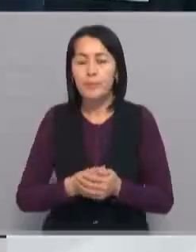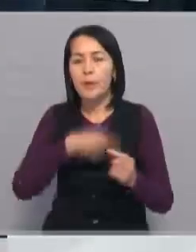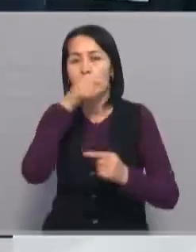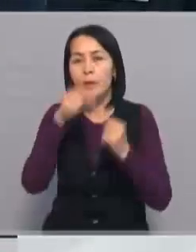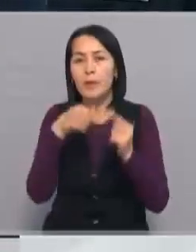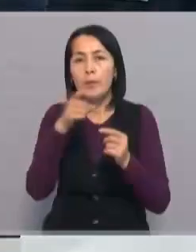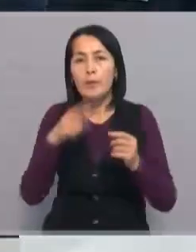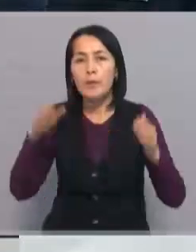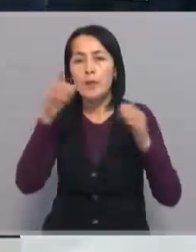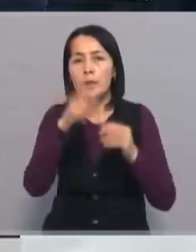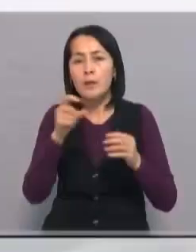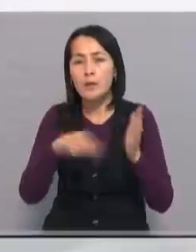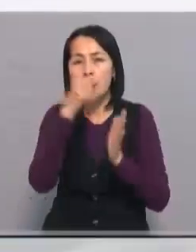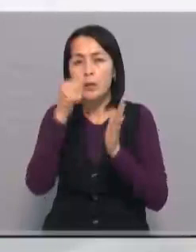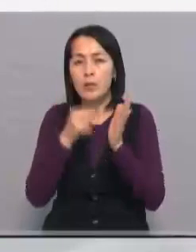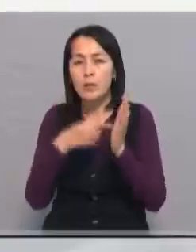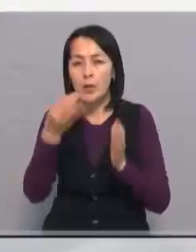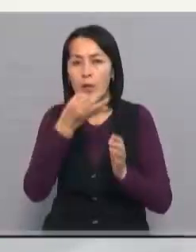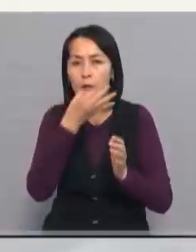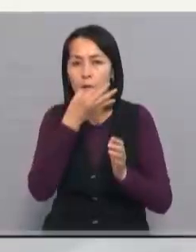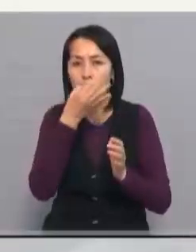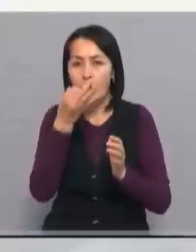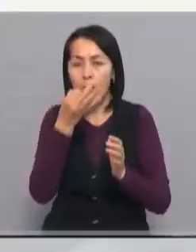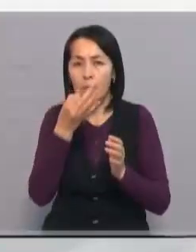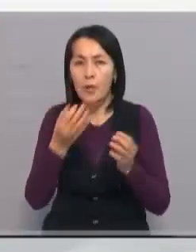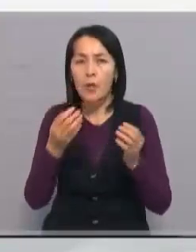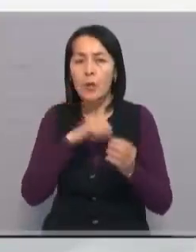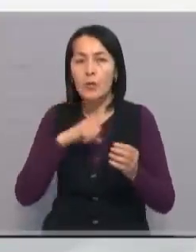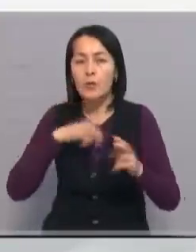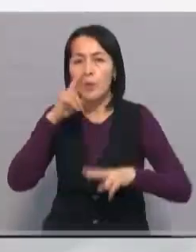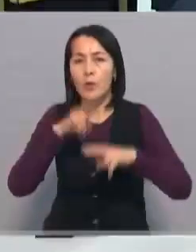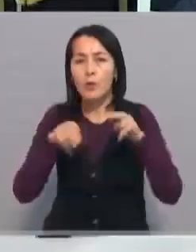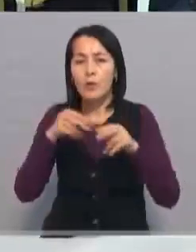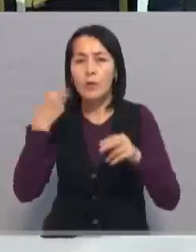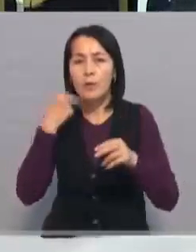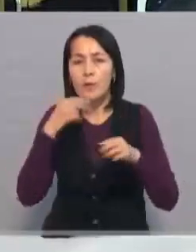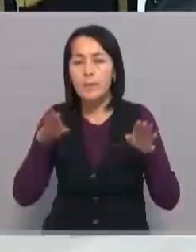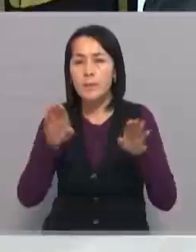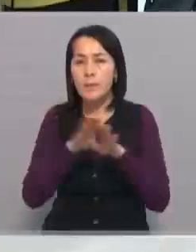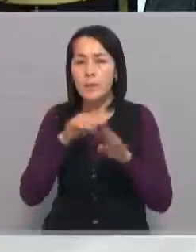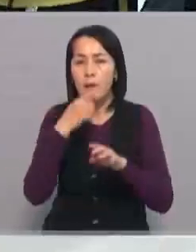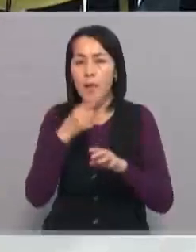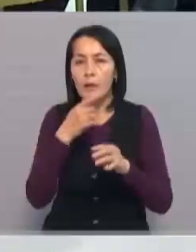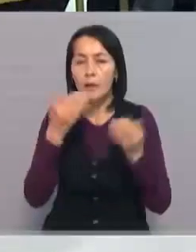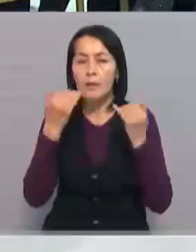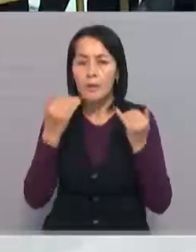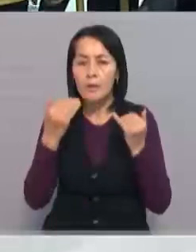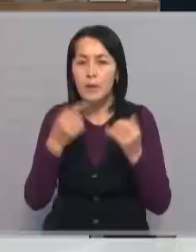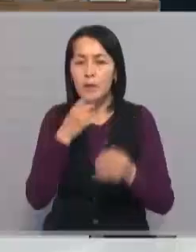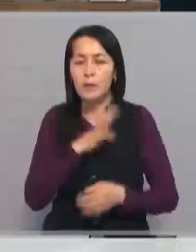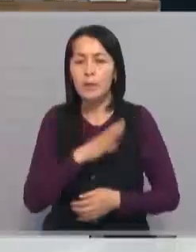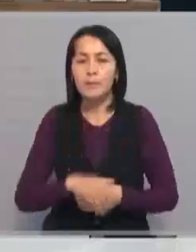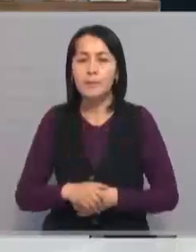Инвесторлар болса, тұрғындар тарапынан қойылған сұрақтарға жауап беріп бақты. Өз құрылыстарының сапасына сын болмағанын айтып, кепілдікте